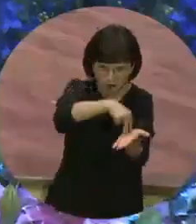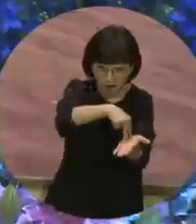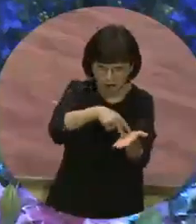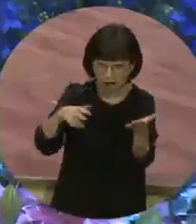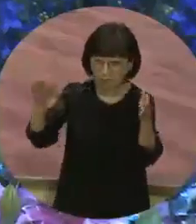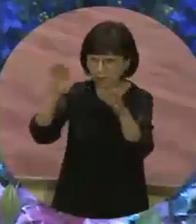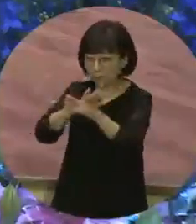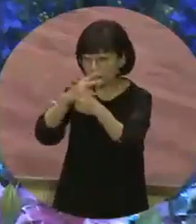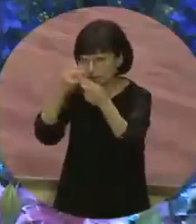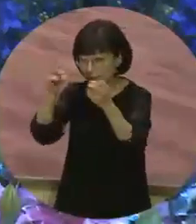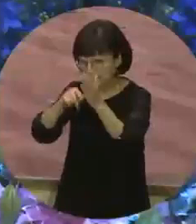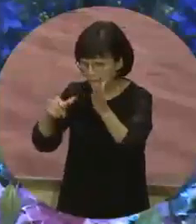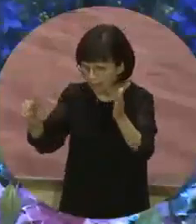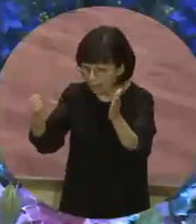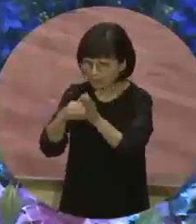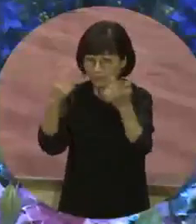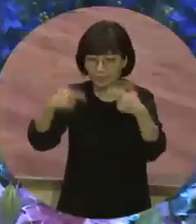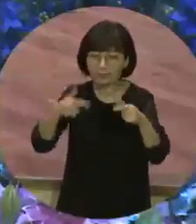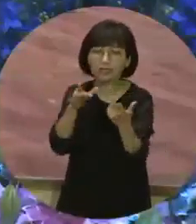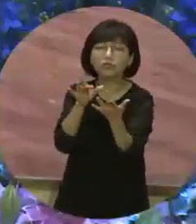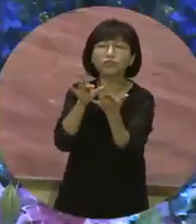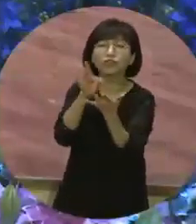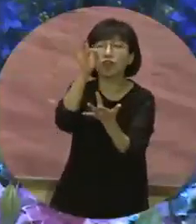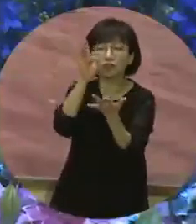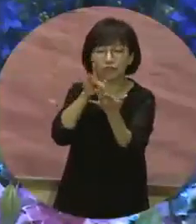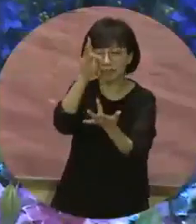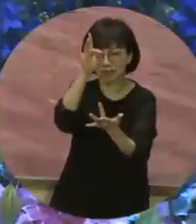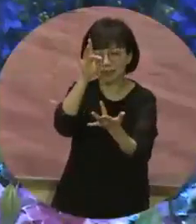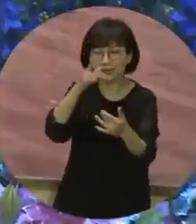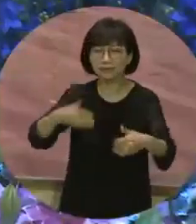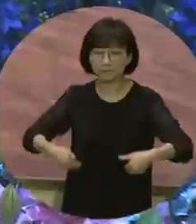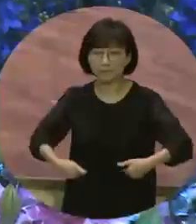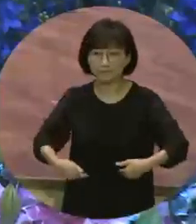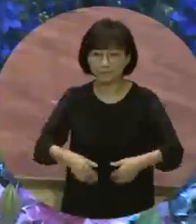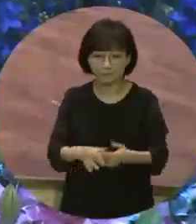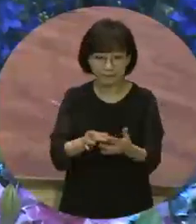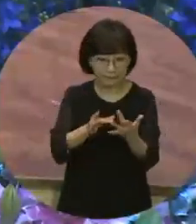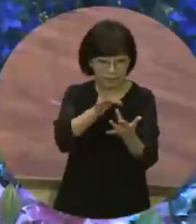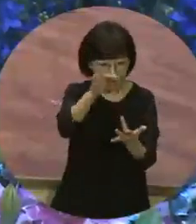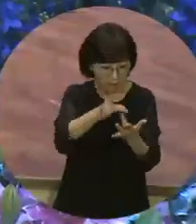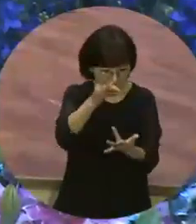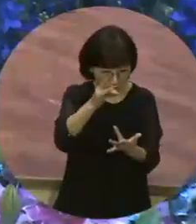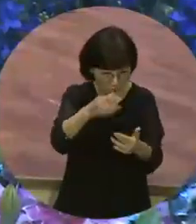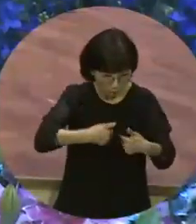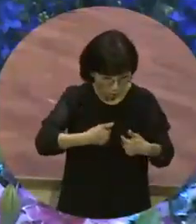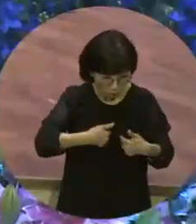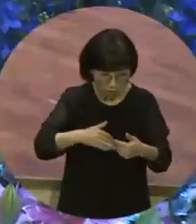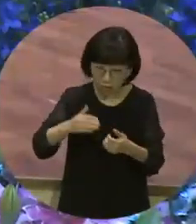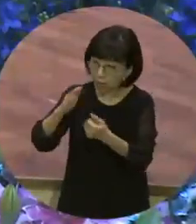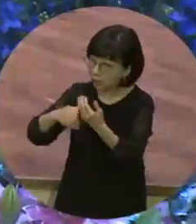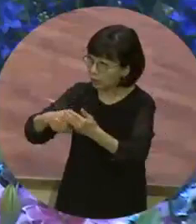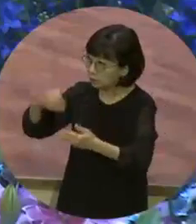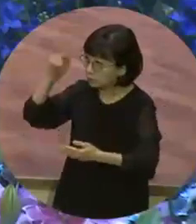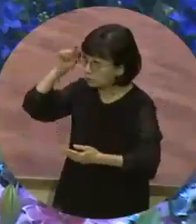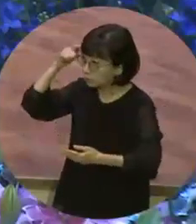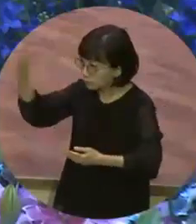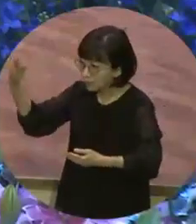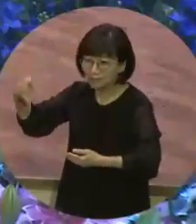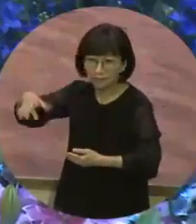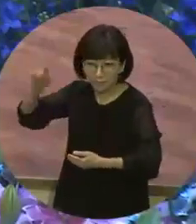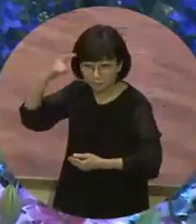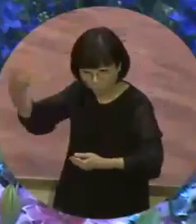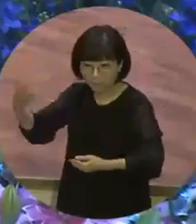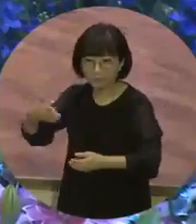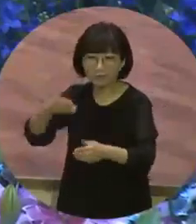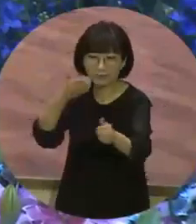선택이요 선택. 언제나 뭘 네 선택할 때마다 하나님께 물어보시기 바랍니다. 아멘. 양심에